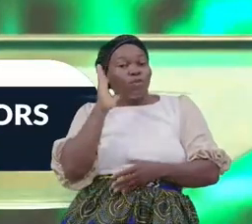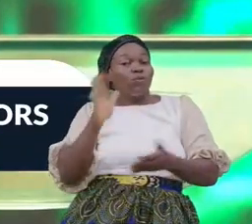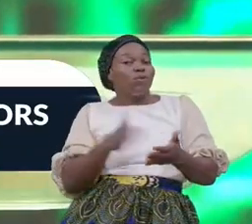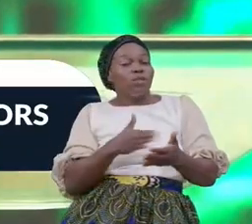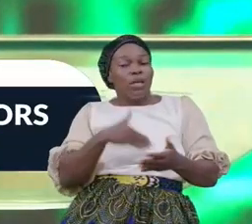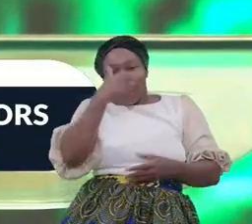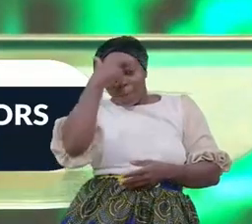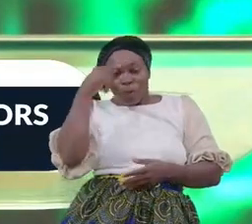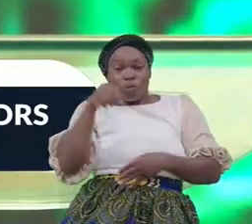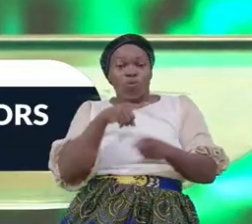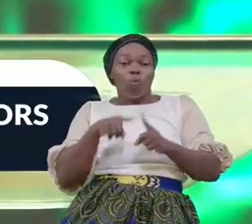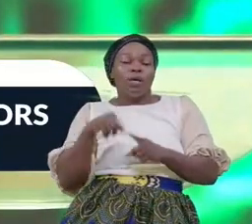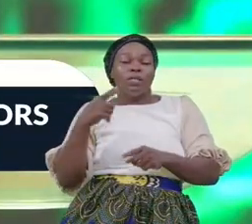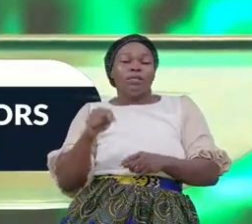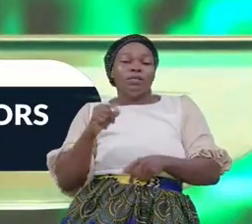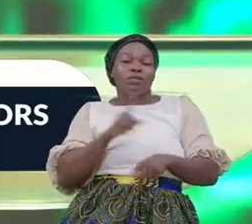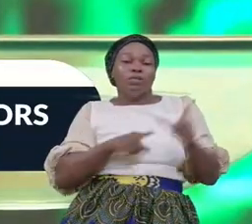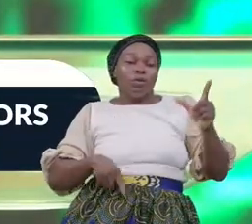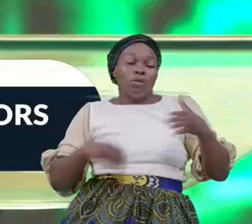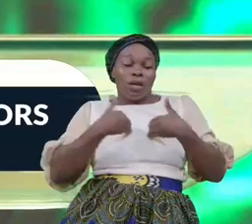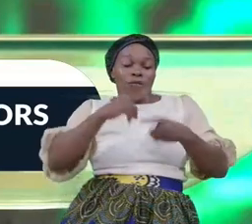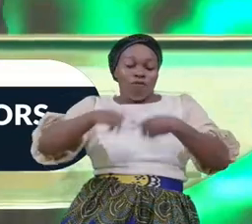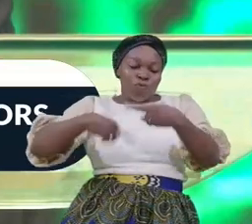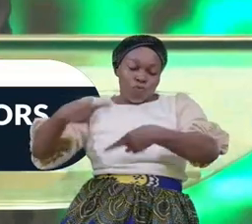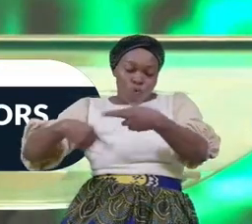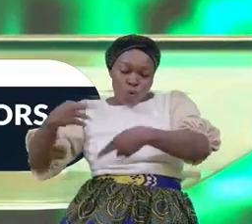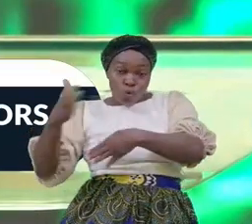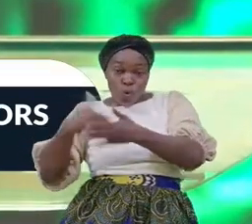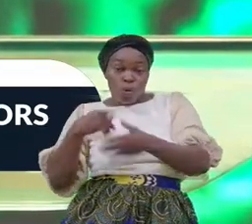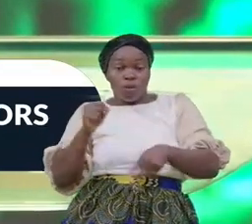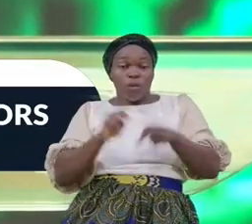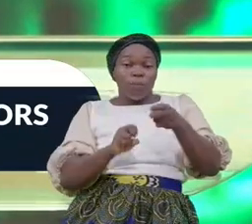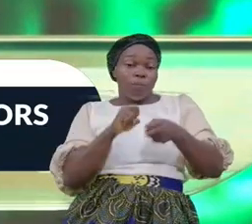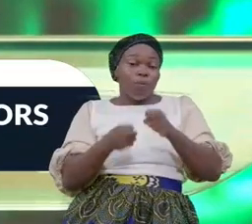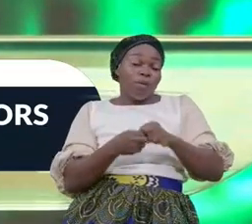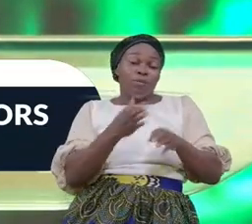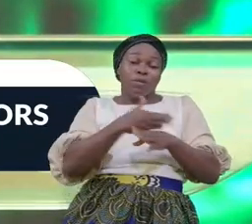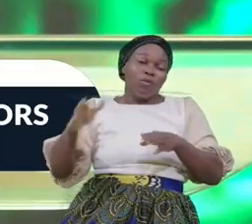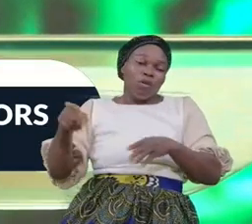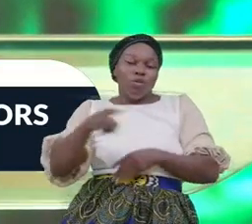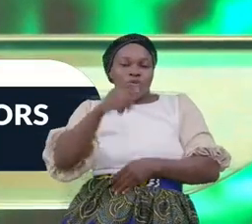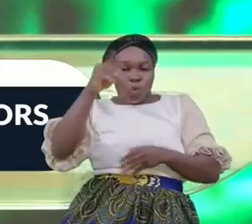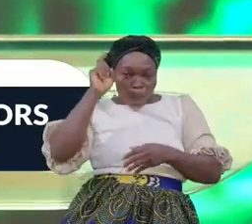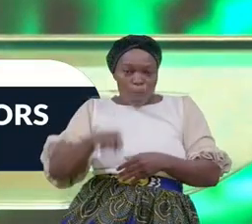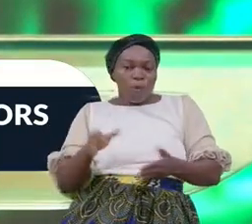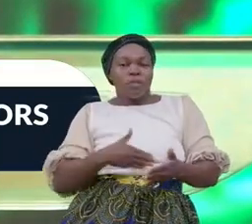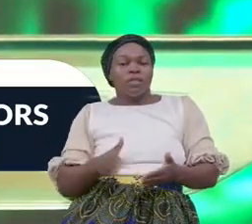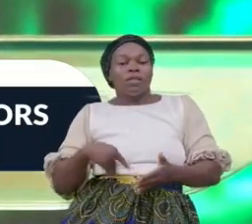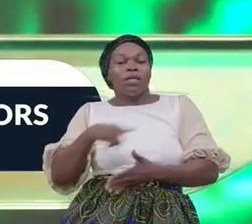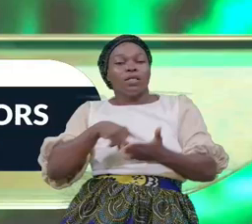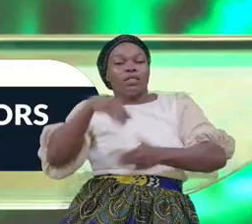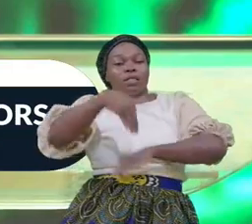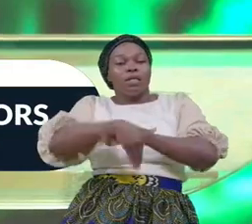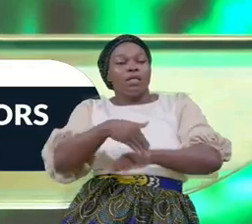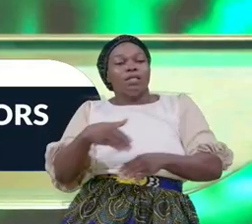vos problèmes et que les miracles s'écroulent. Il doit y avoir des cris de chant ce soir. Pousse des cris de